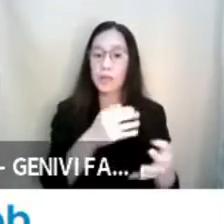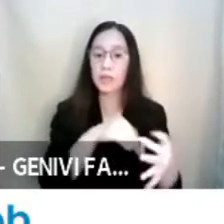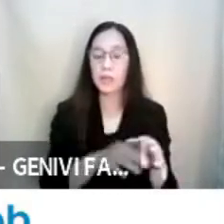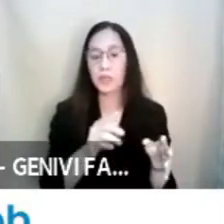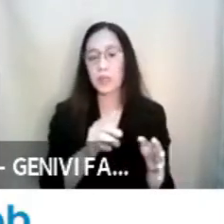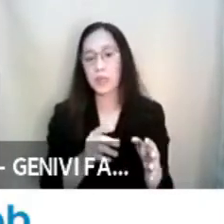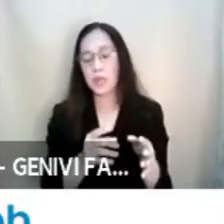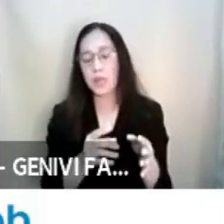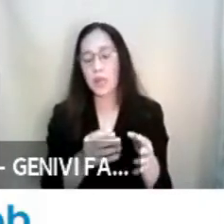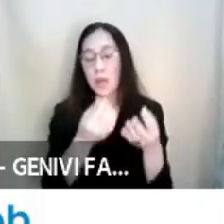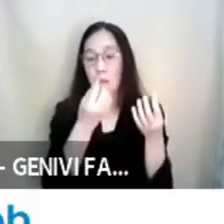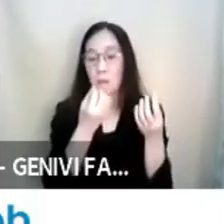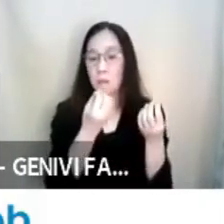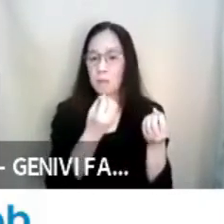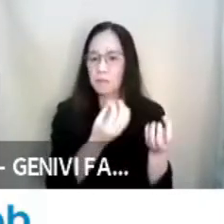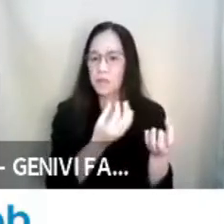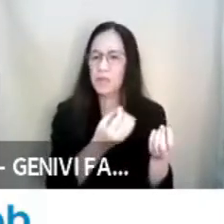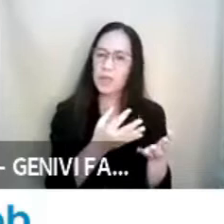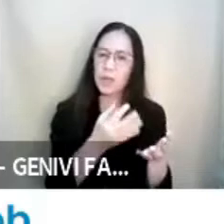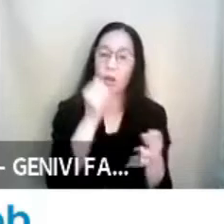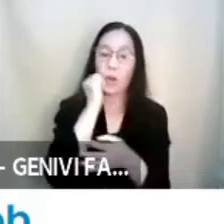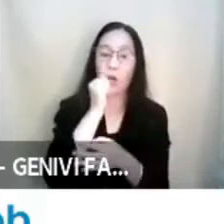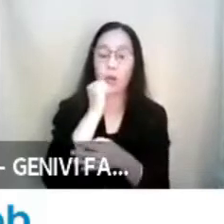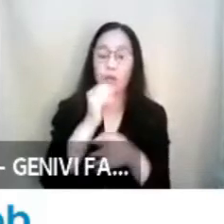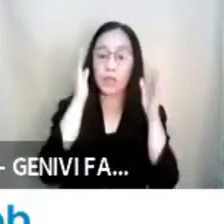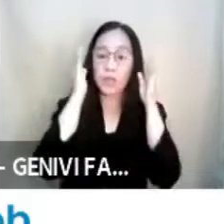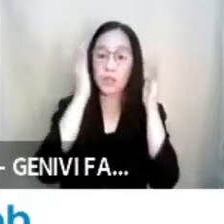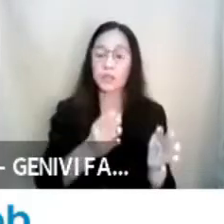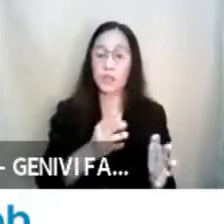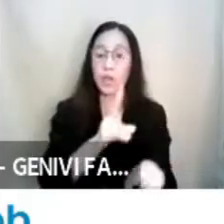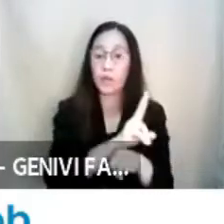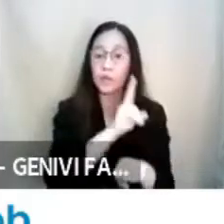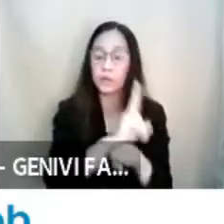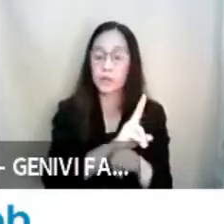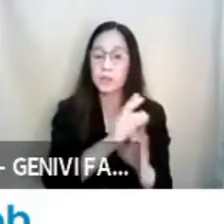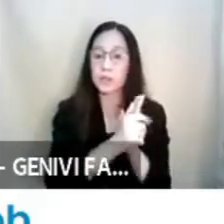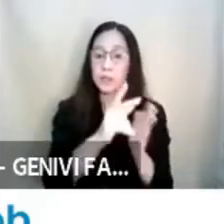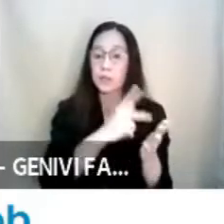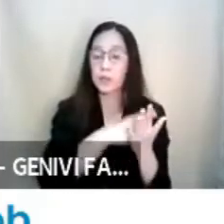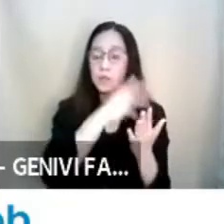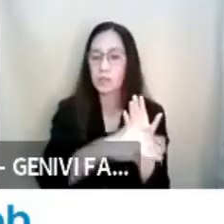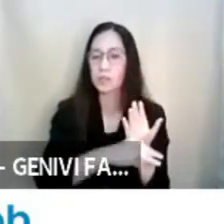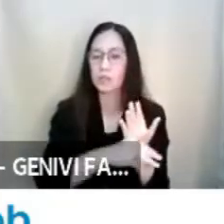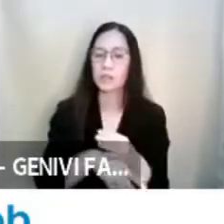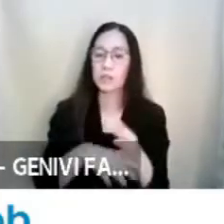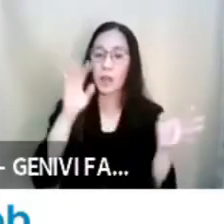yung ating mga vocational skills programs. Ang nagiging problema, this is a good starting point. Ang